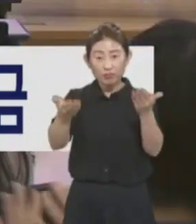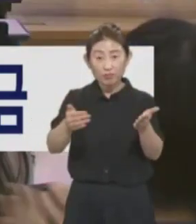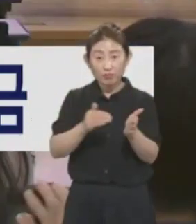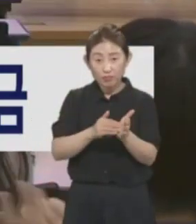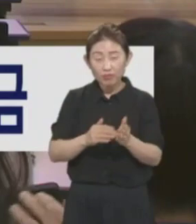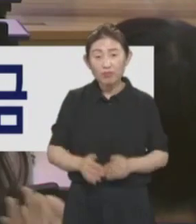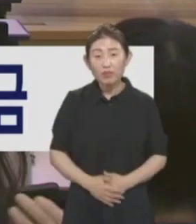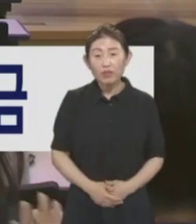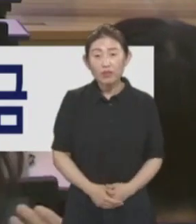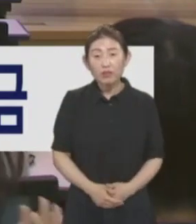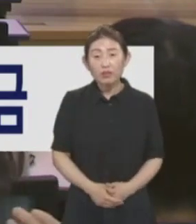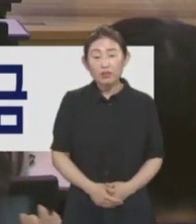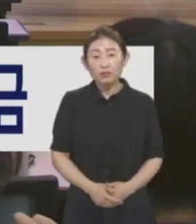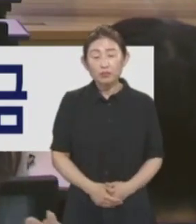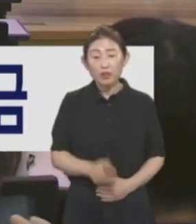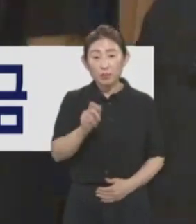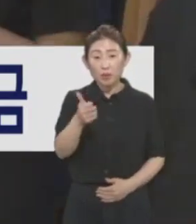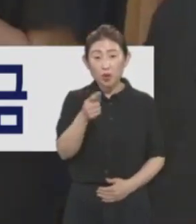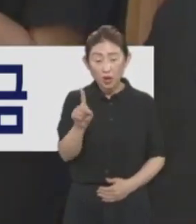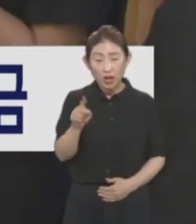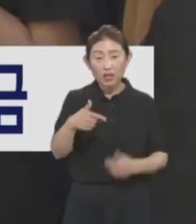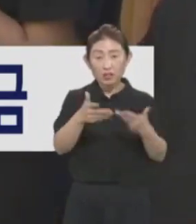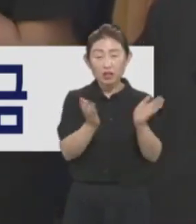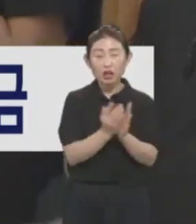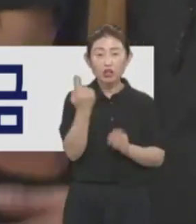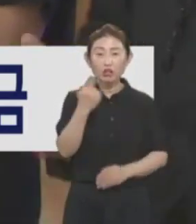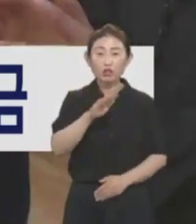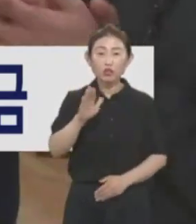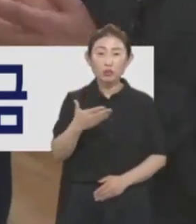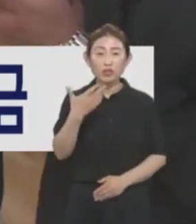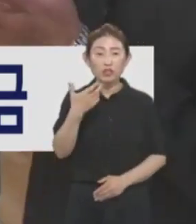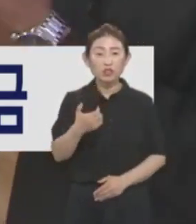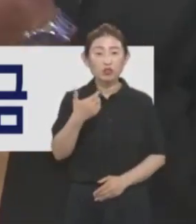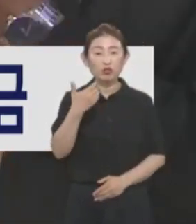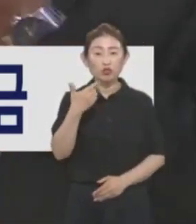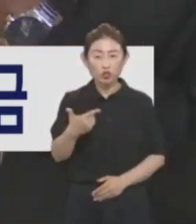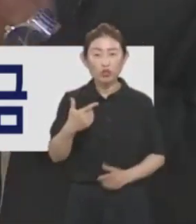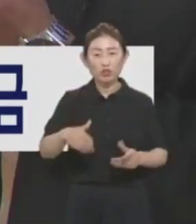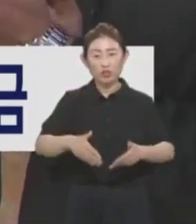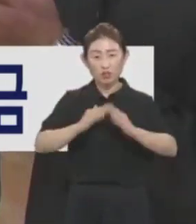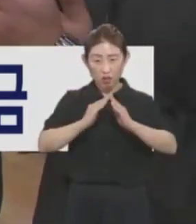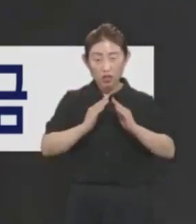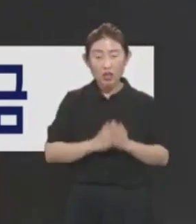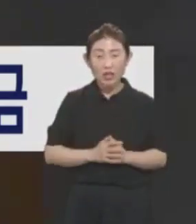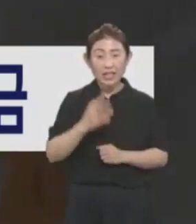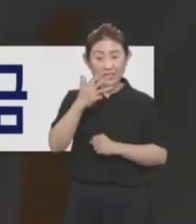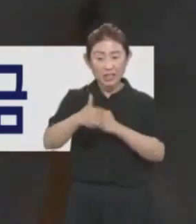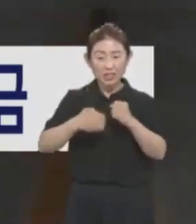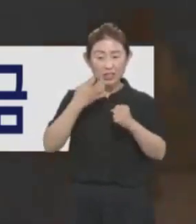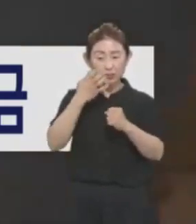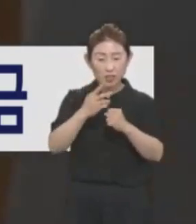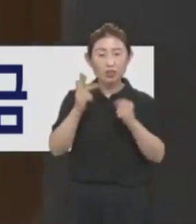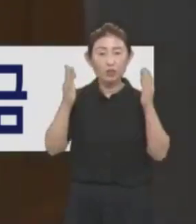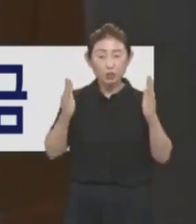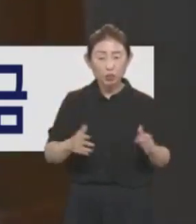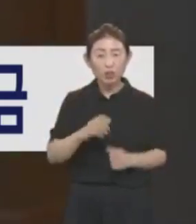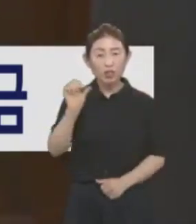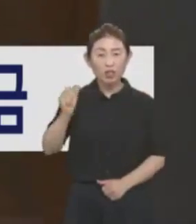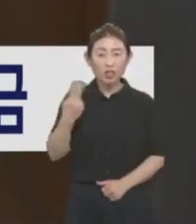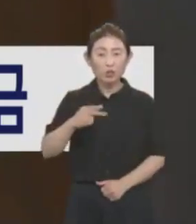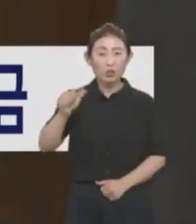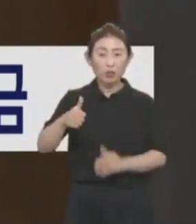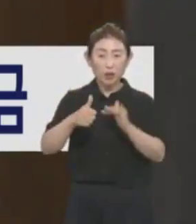전달했습니다. 사단법인 명학장학회는 지난 1976년 설립 이후 47년 동안